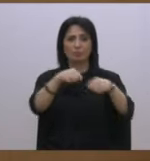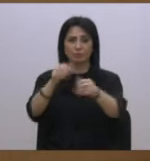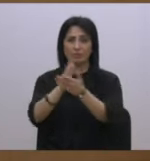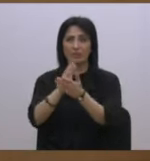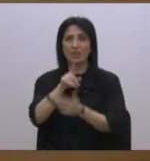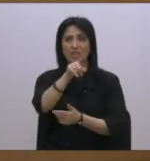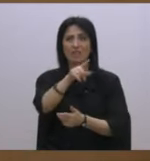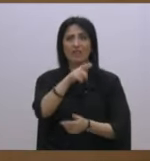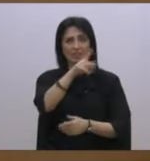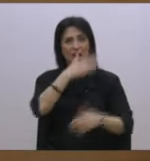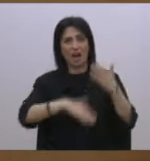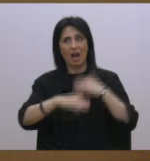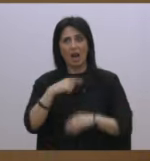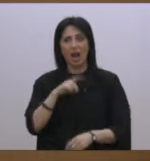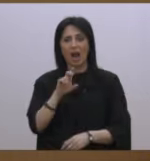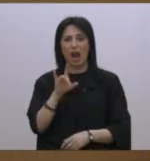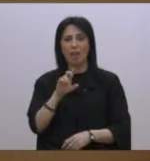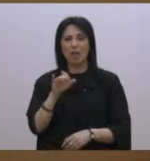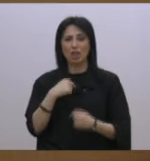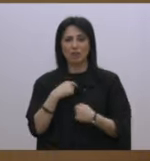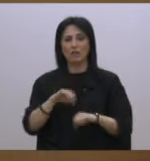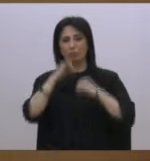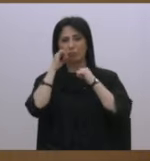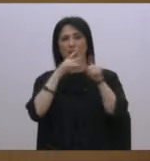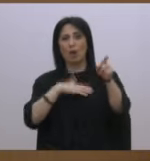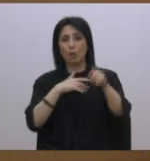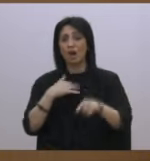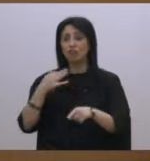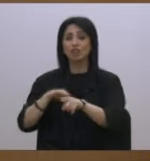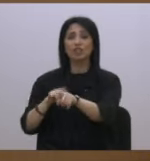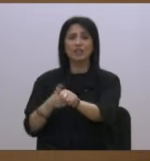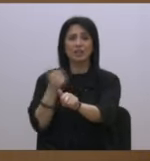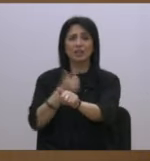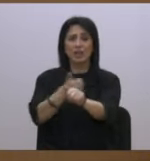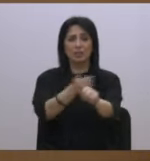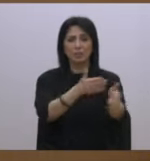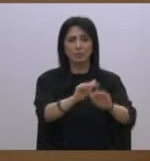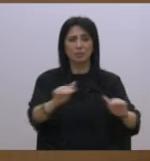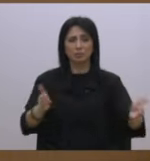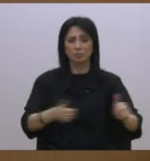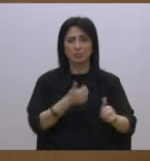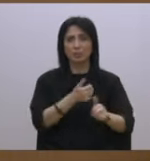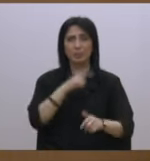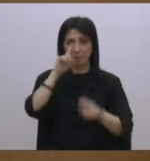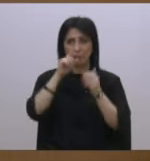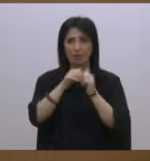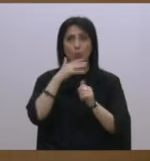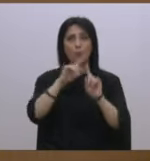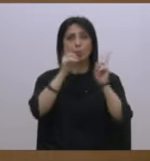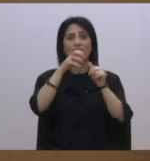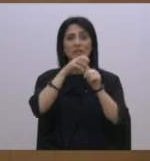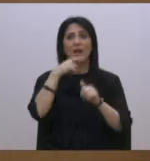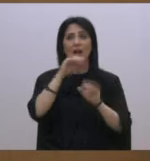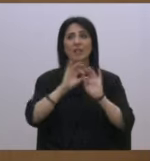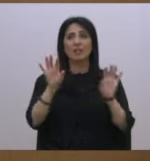თქვენ შეიძლება გაგიხარდათ ეხა ხაბეიშვილს ესე რომ მაგრამ ჩვენ შვილებს დაძდებდნენ ესენი იქ მე მახსოვს აქ უპირველესობის ლიდერმა